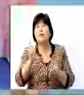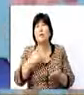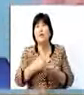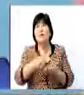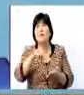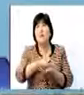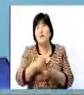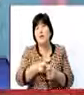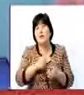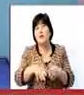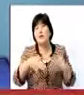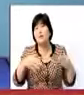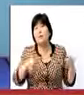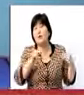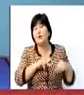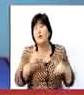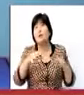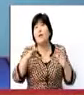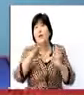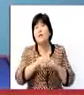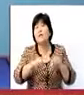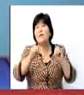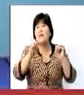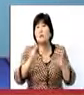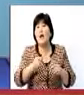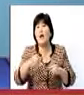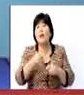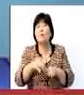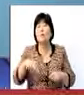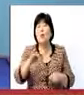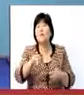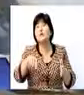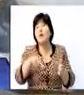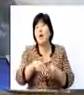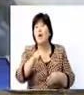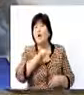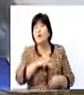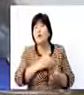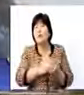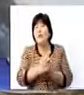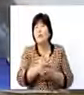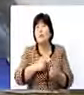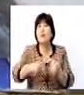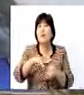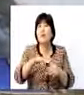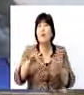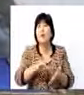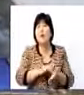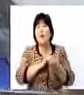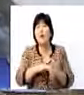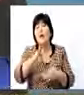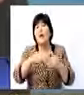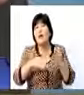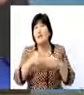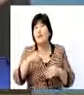активное участие в этой масштабной работе. В их числе специалисты акиматов области и города, работники сферы предпринимательства и туризма,